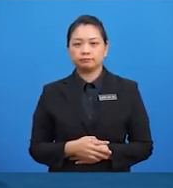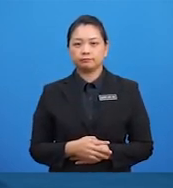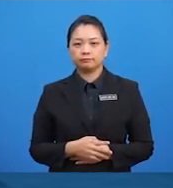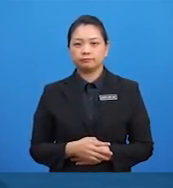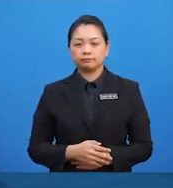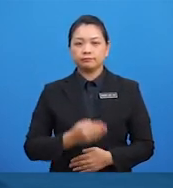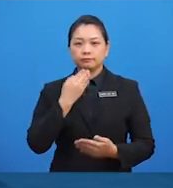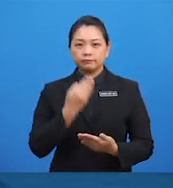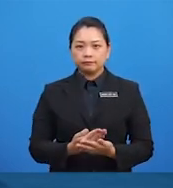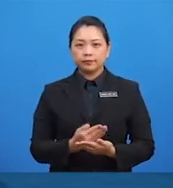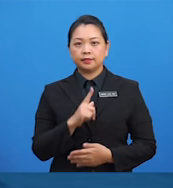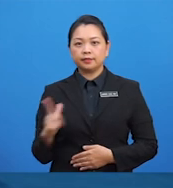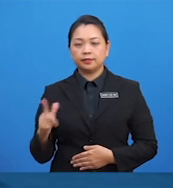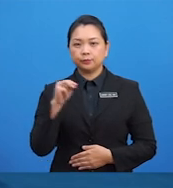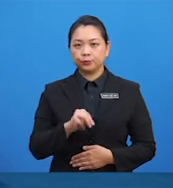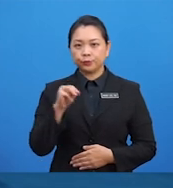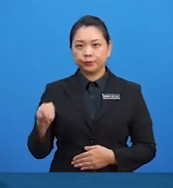Baiklah, murid-murid.